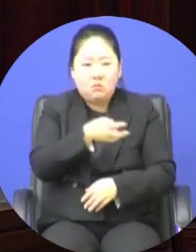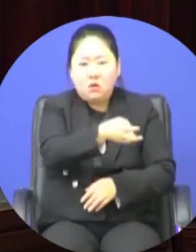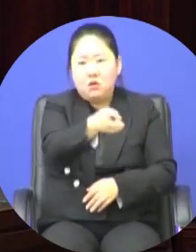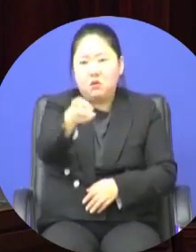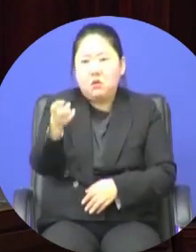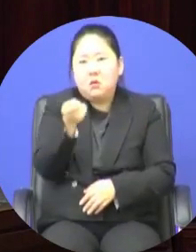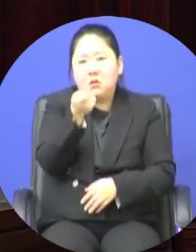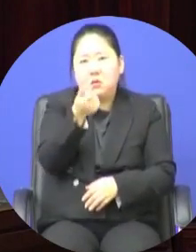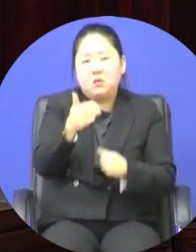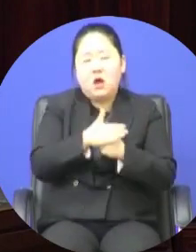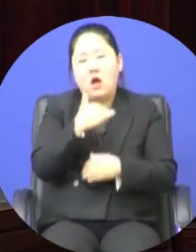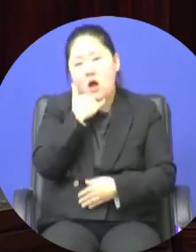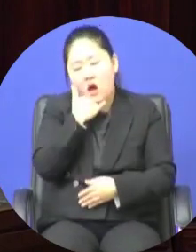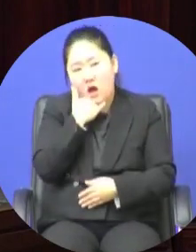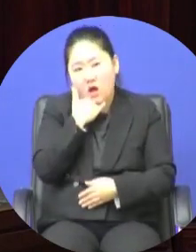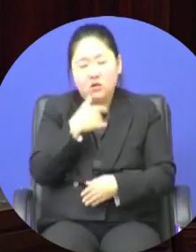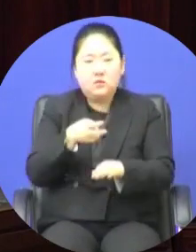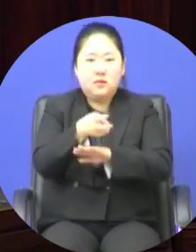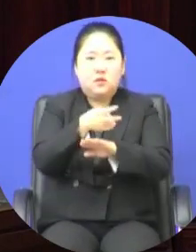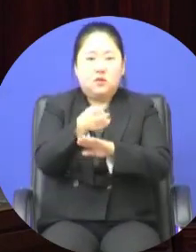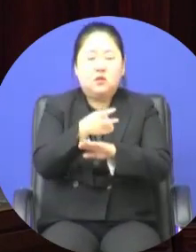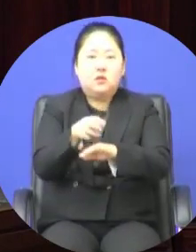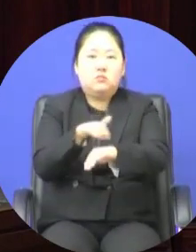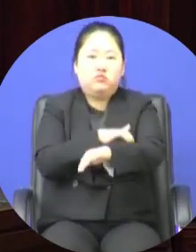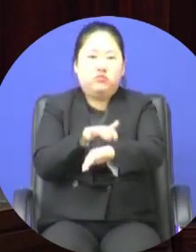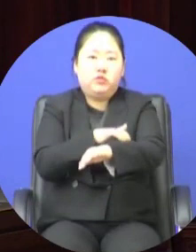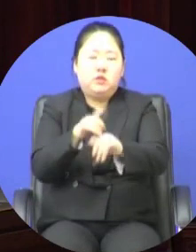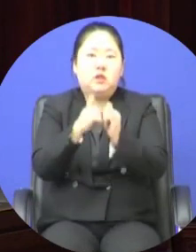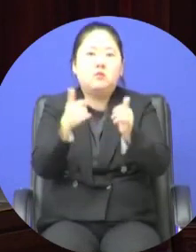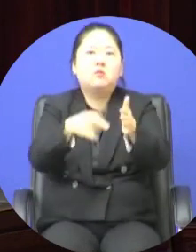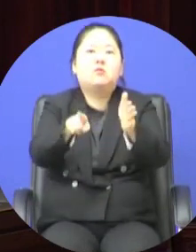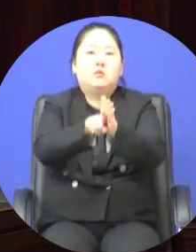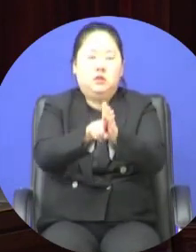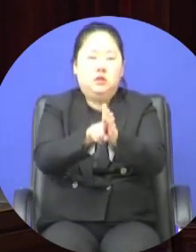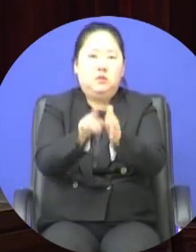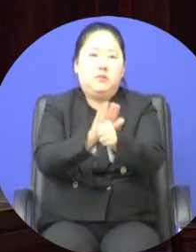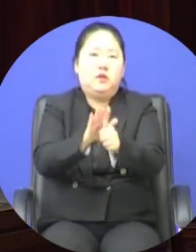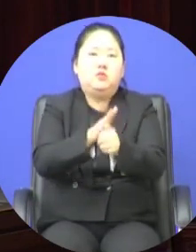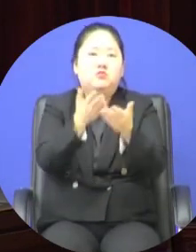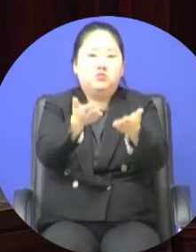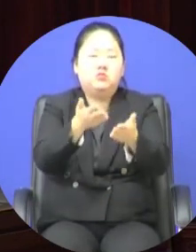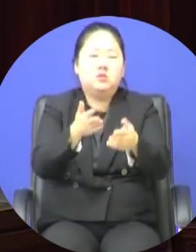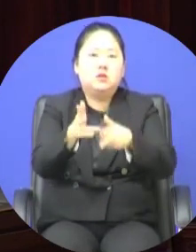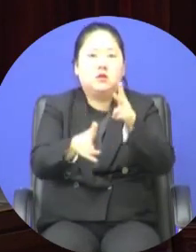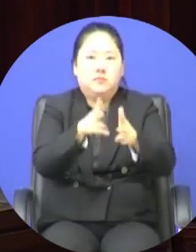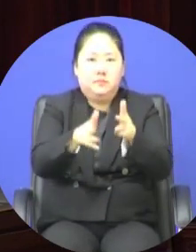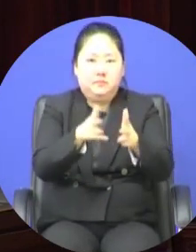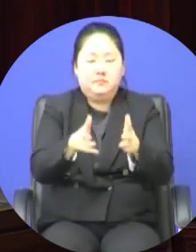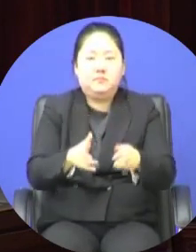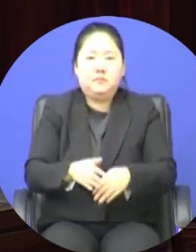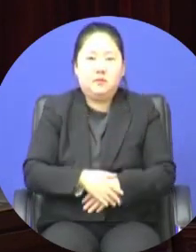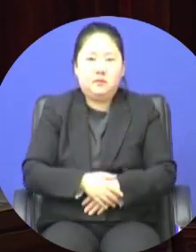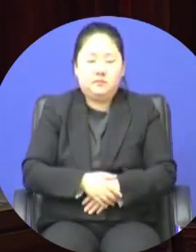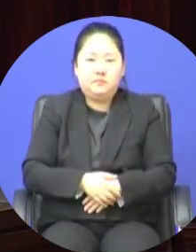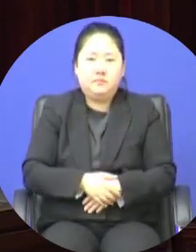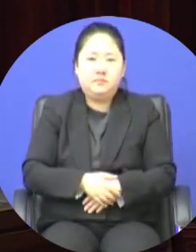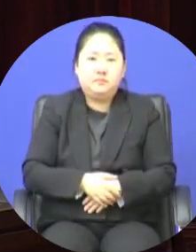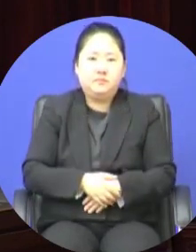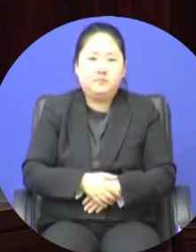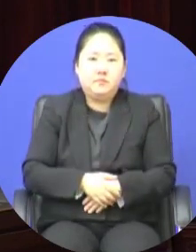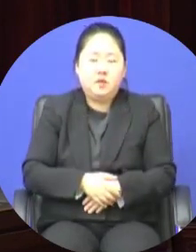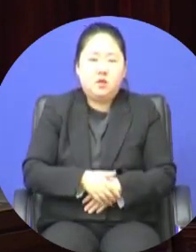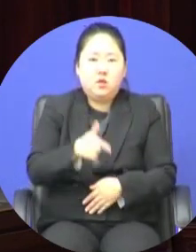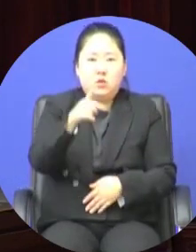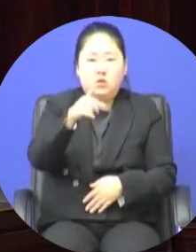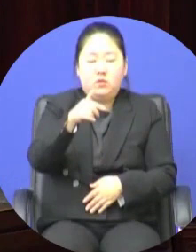적어 대중교통 이용이 불편한 지역 주민들을 위한 사업입니다. 노선은 도심권, 외곽권, 공덕권으로 구역을